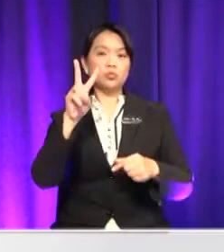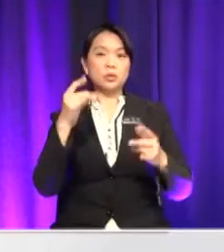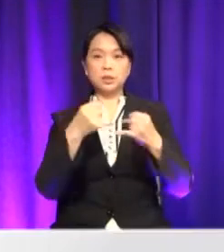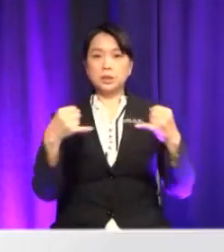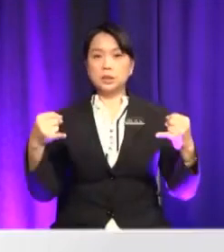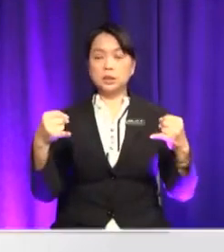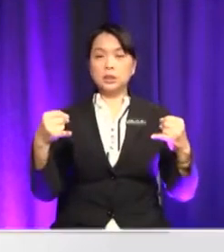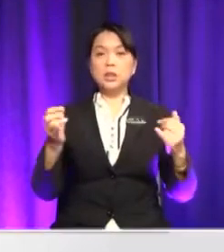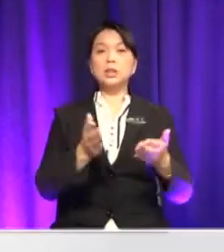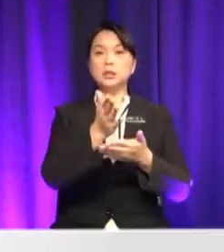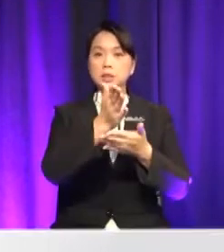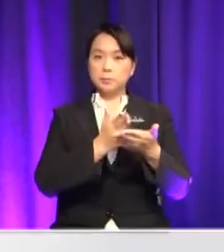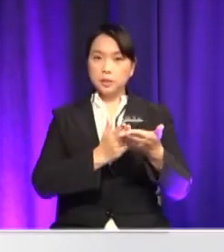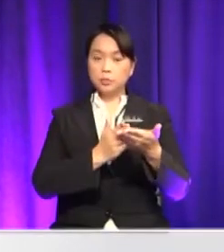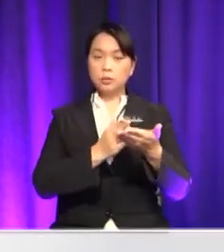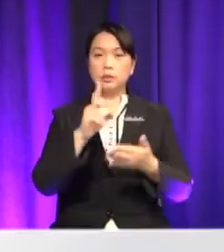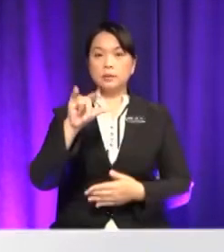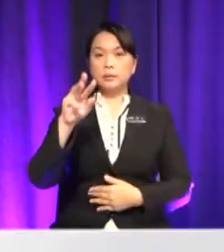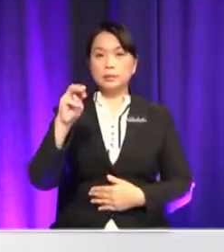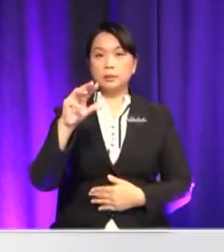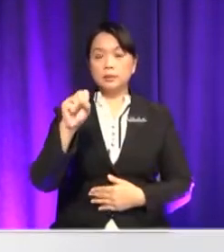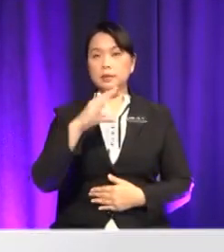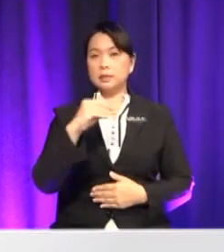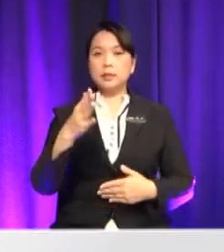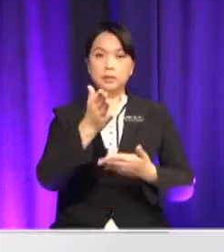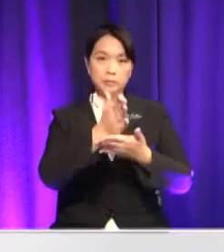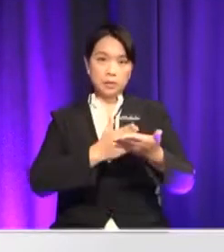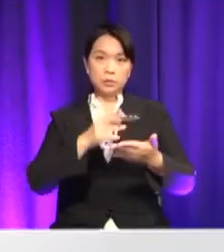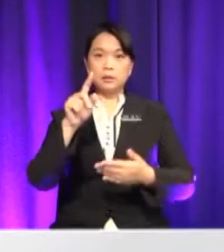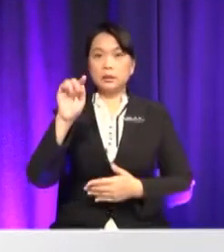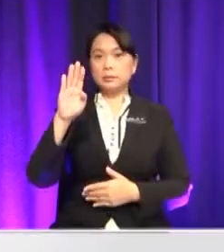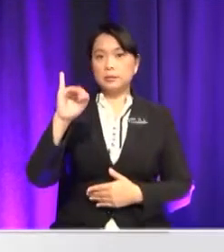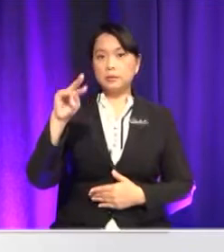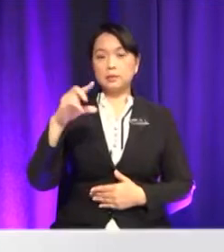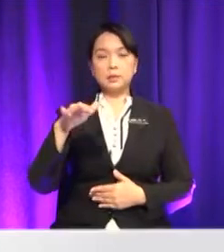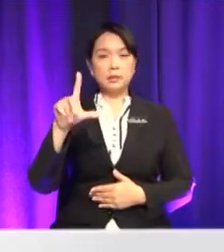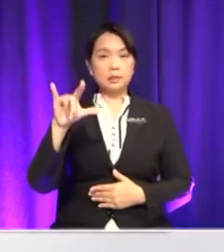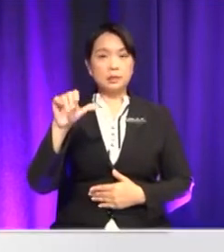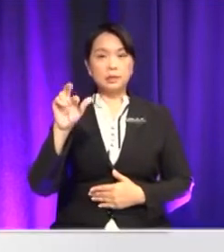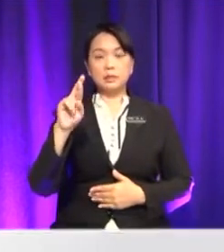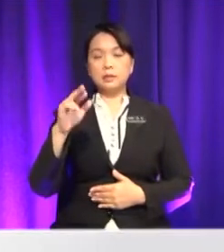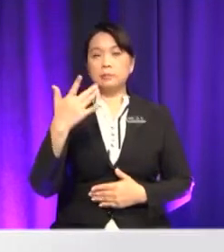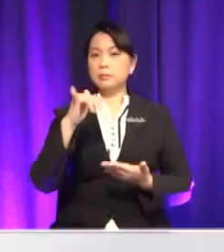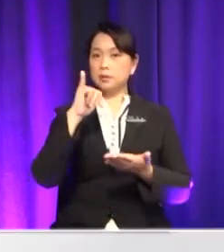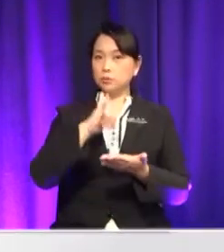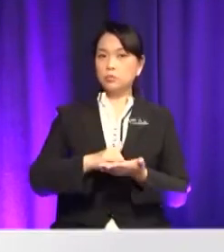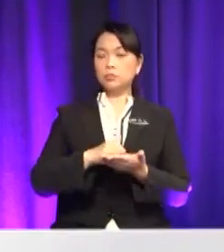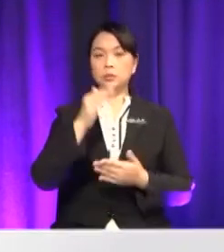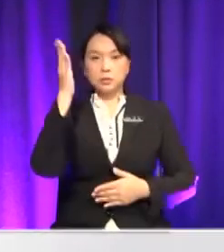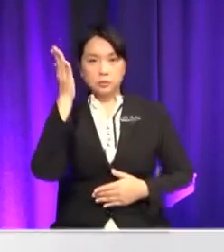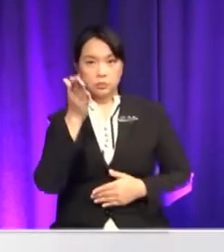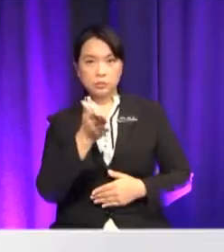Maksudnya separuh limas, separuh tebeng layar. Dan dia punya kecurunan ni semua arah ada.